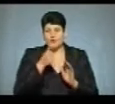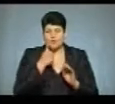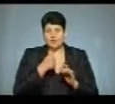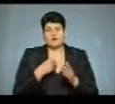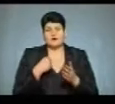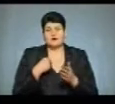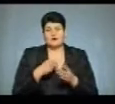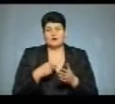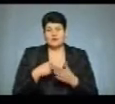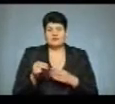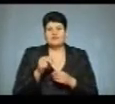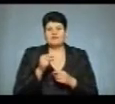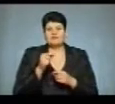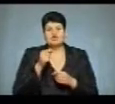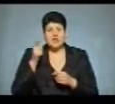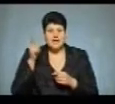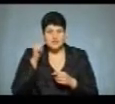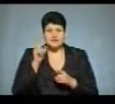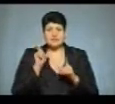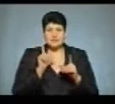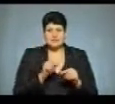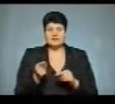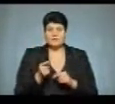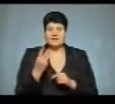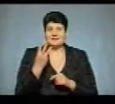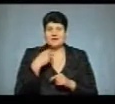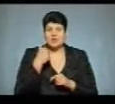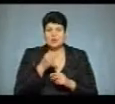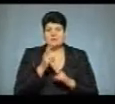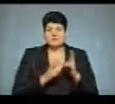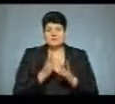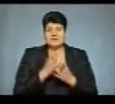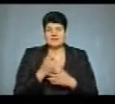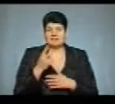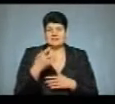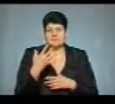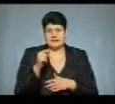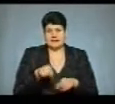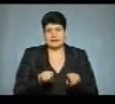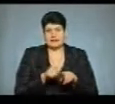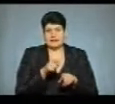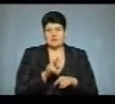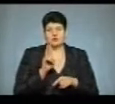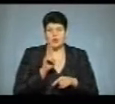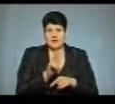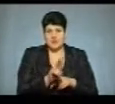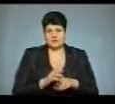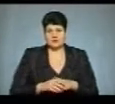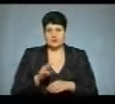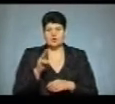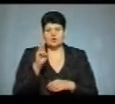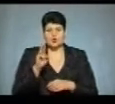два капітальні ремонти. Курсував Тернополем 3 роки. На підприємстві є 25 таких тролейбусів марки «Шкода